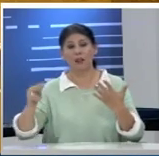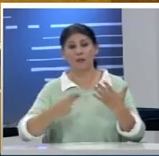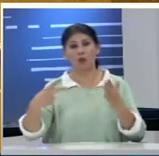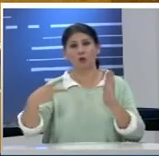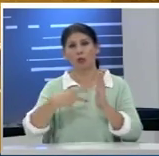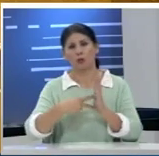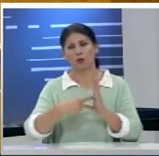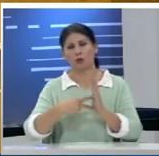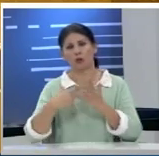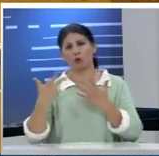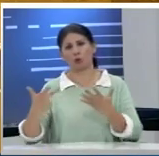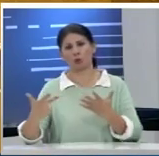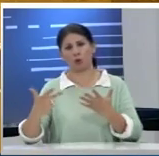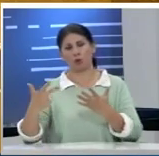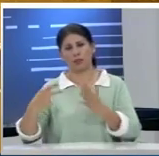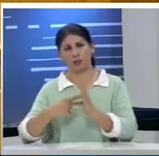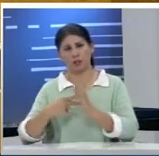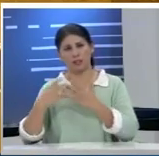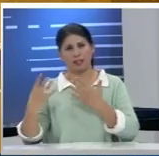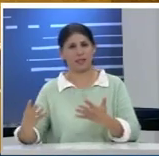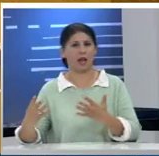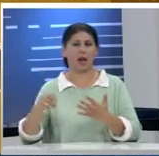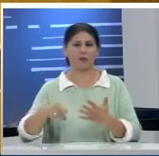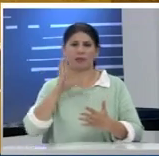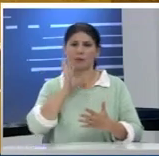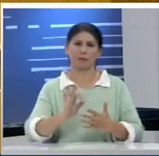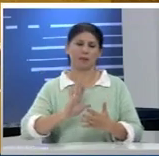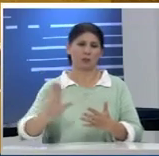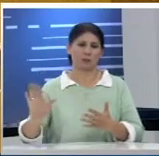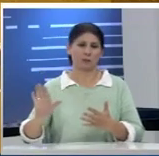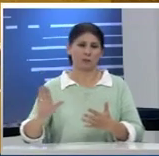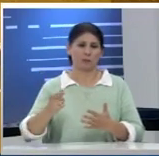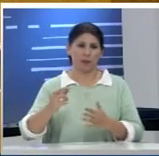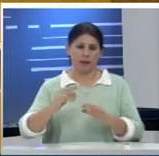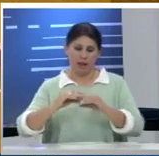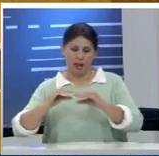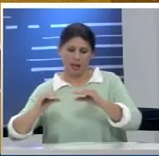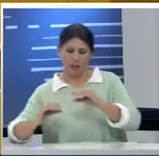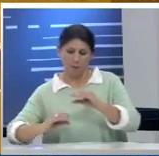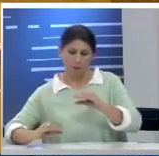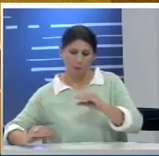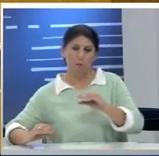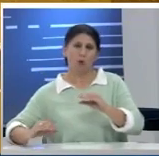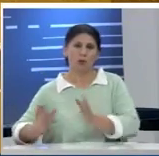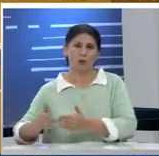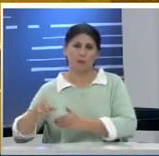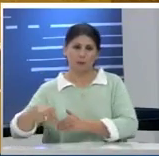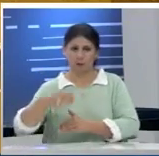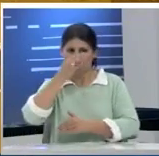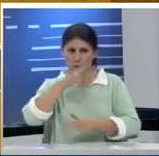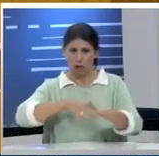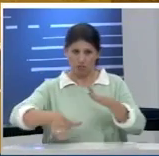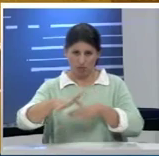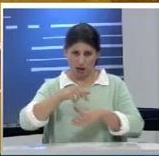το 2008 και 2009. Αυτή είναι η πραγματικότητα. Ένα υποτμήμα αυτού του σκανδάλου, και αυτά τα